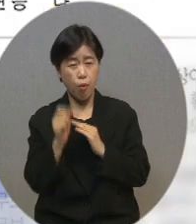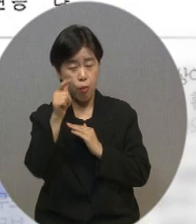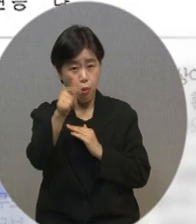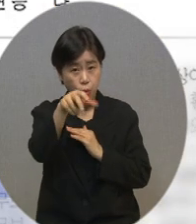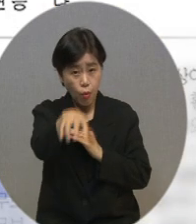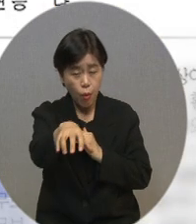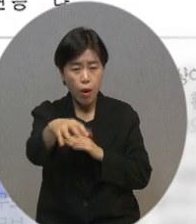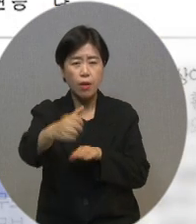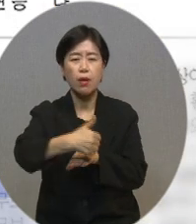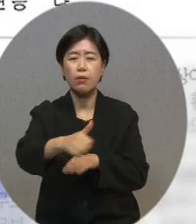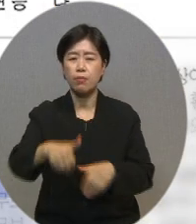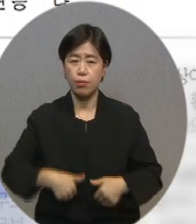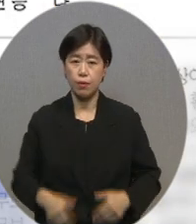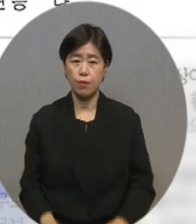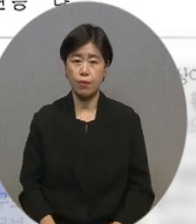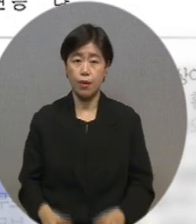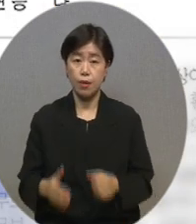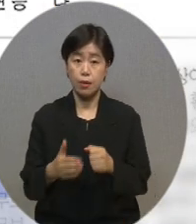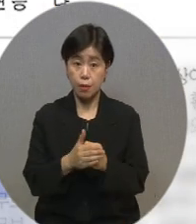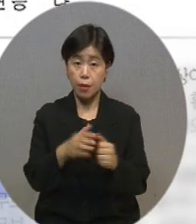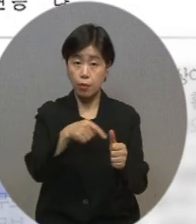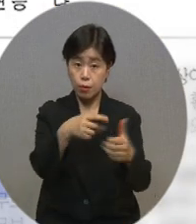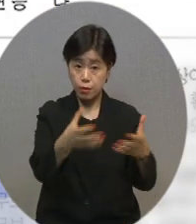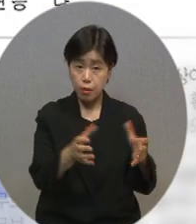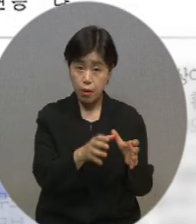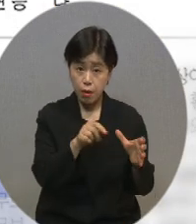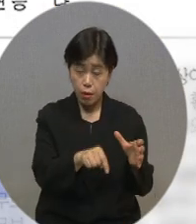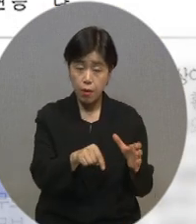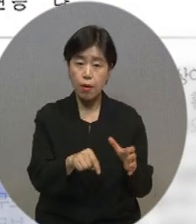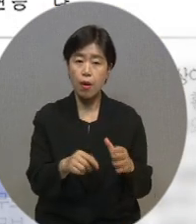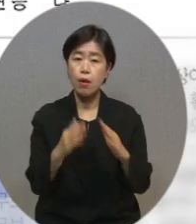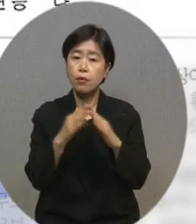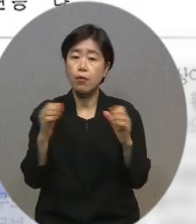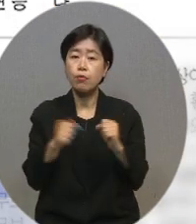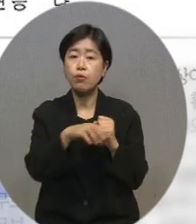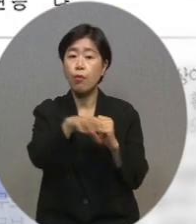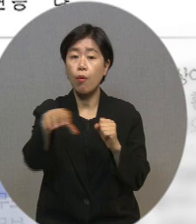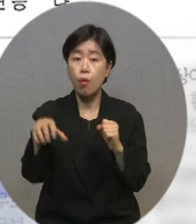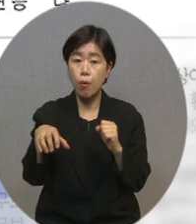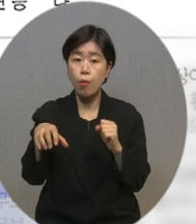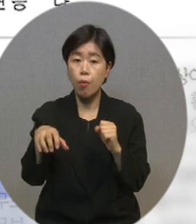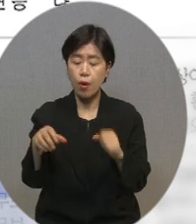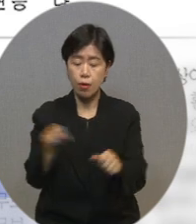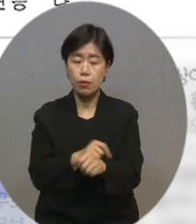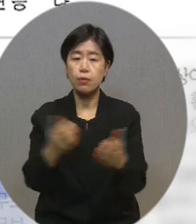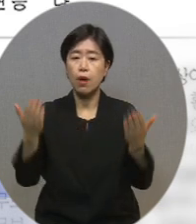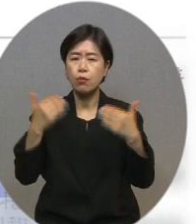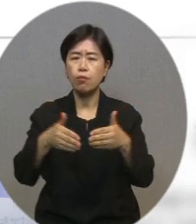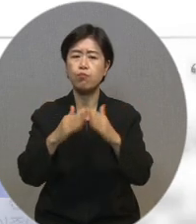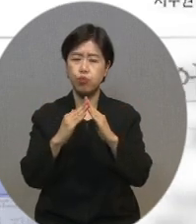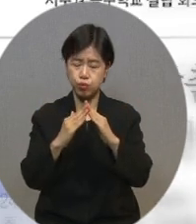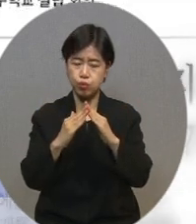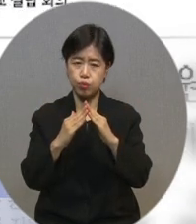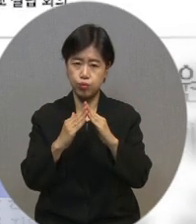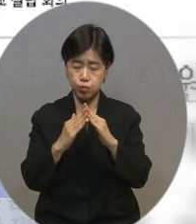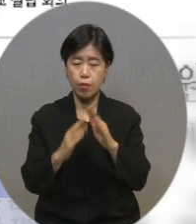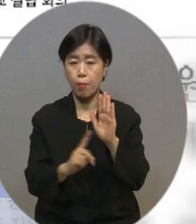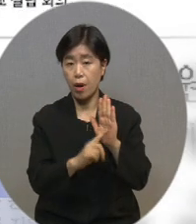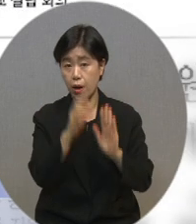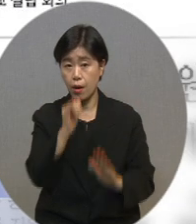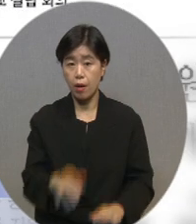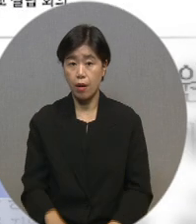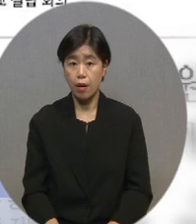없었는데요 전북교육청이 서부권 특수교육 설립을 위한 기본 계획 수립에 들어갔다는 소식입니다 오는